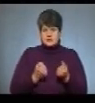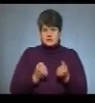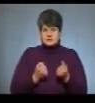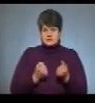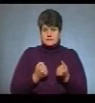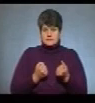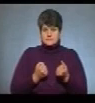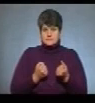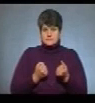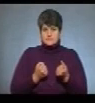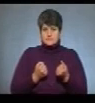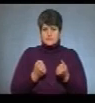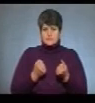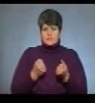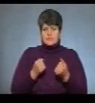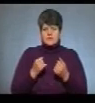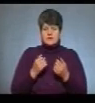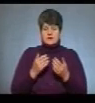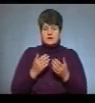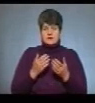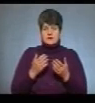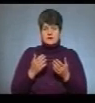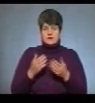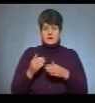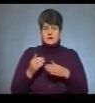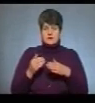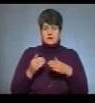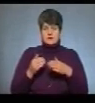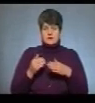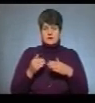ще витягнули туди, під стіни терміналу, але...